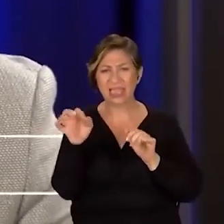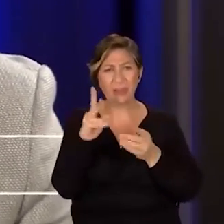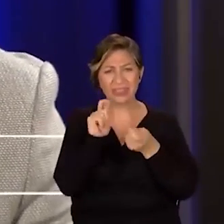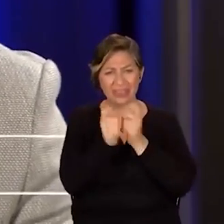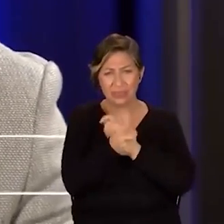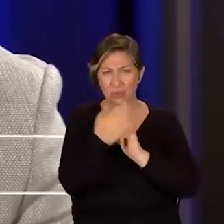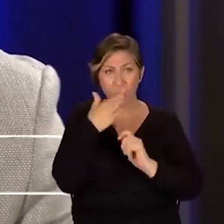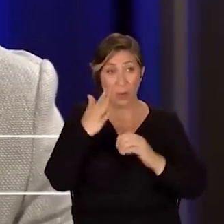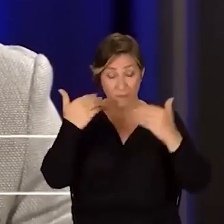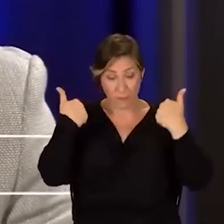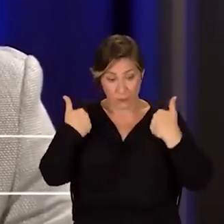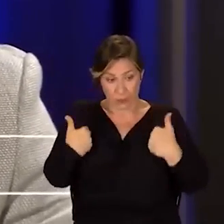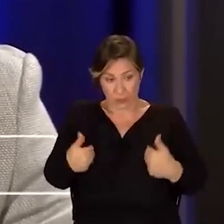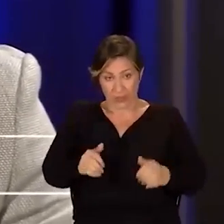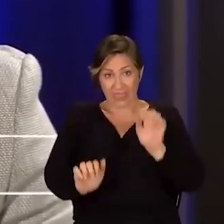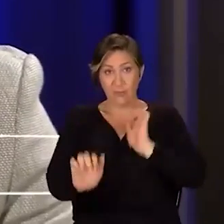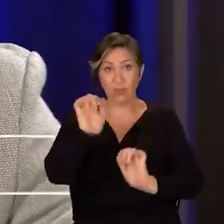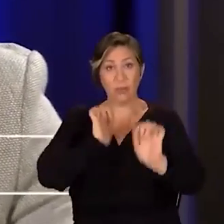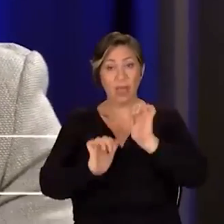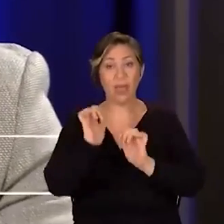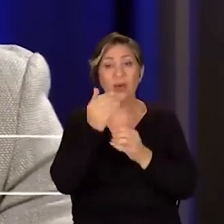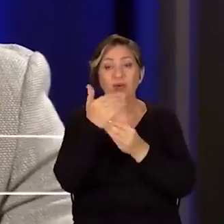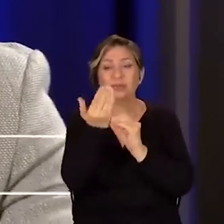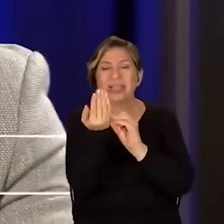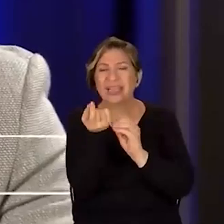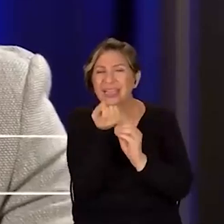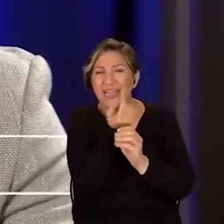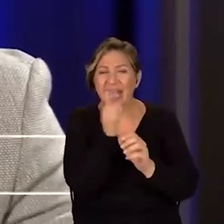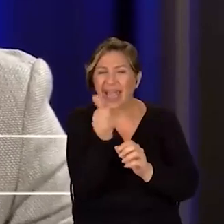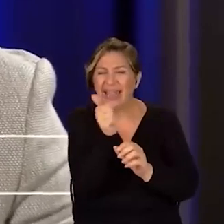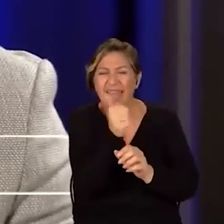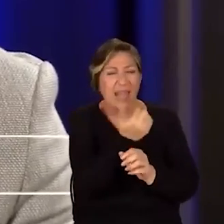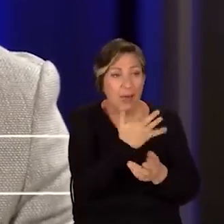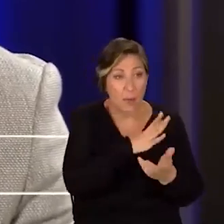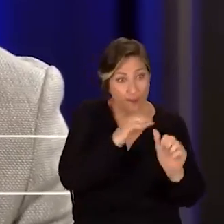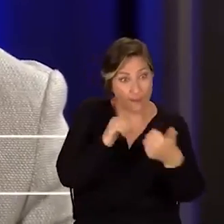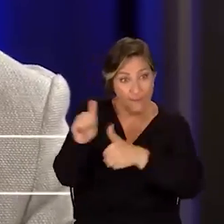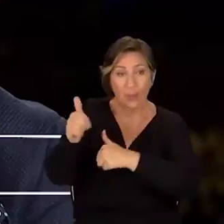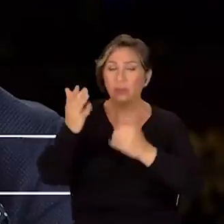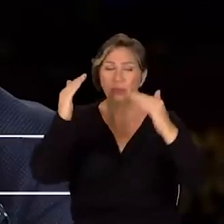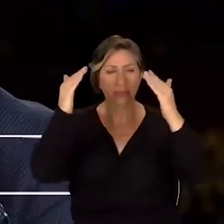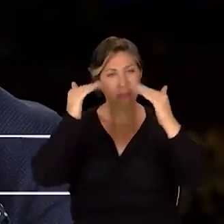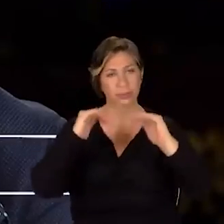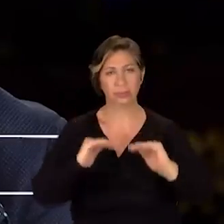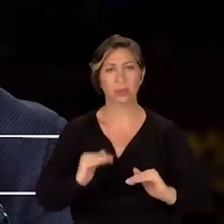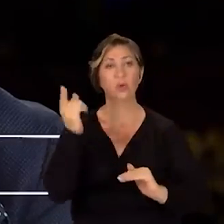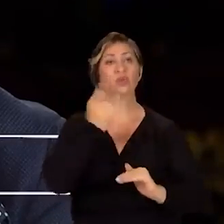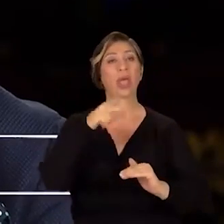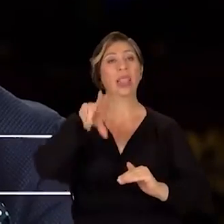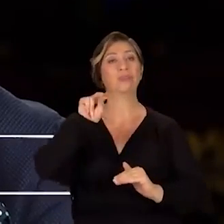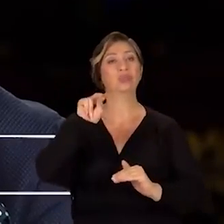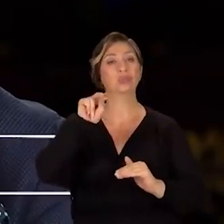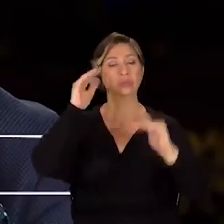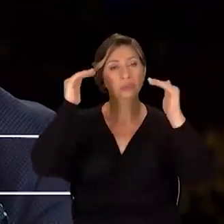Ama vücudunuzdaki savunma hücrelerinin efektifliği, kalitesinde yaklaşık olarak %70 düşme oluyor.